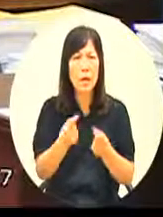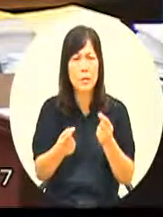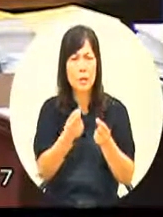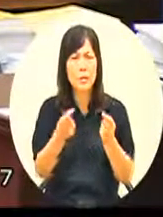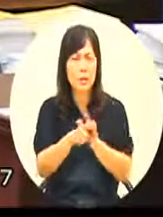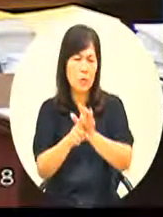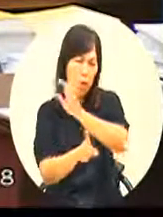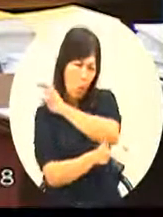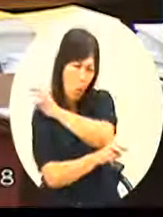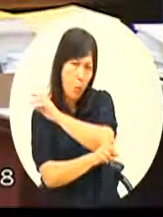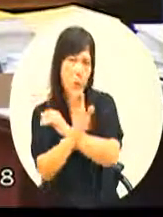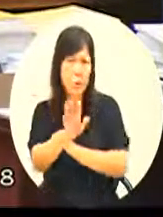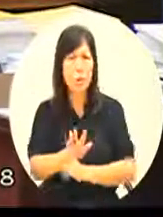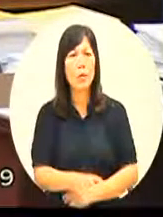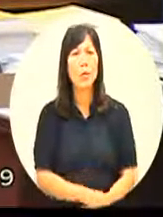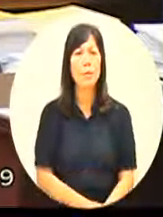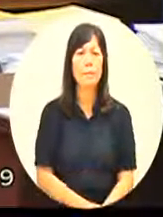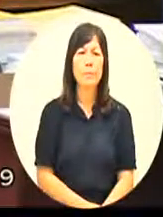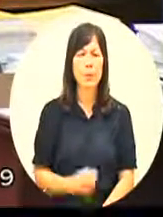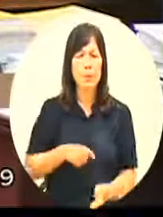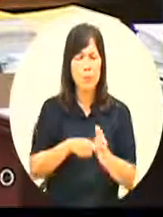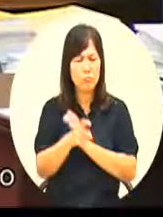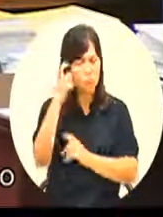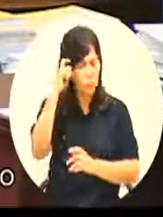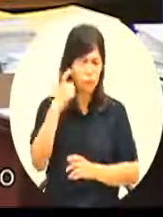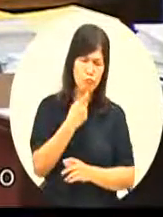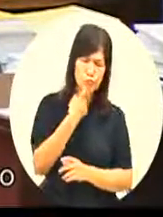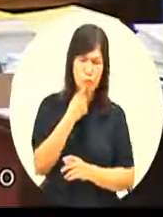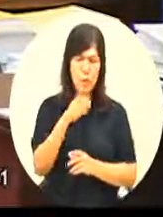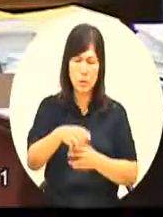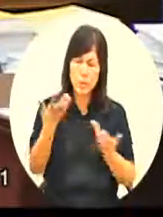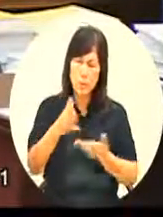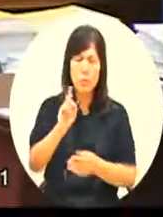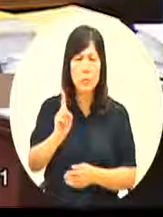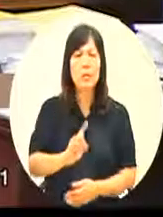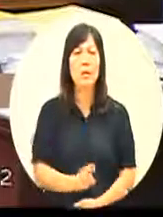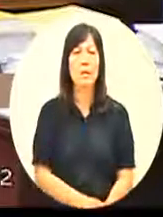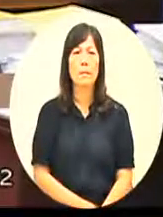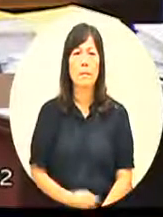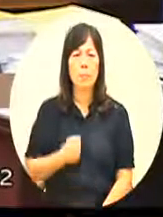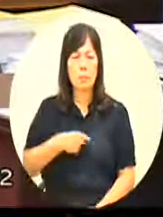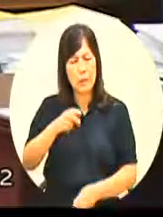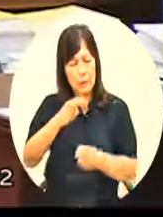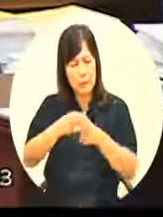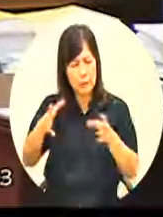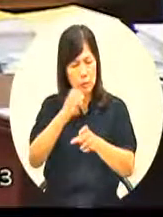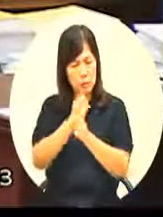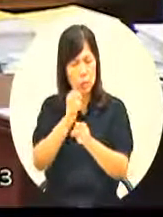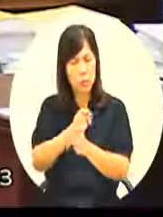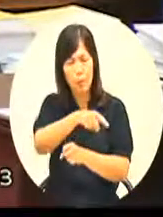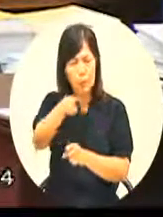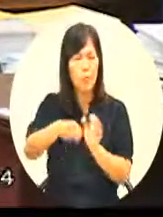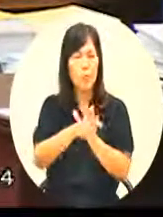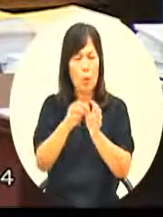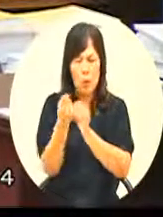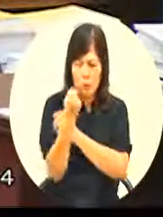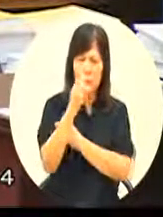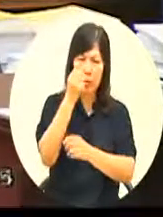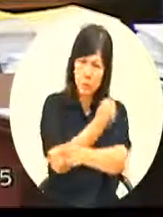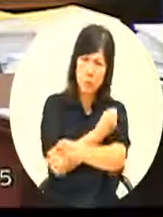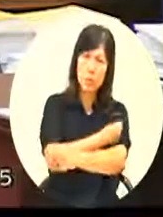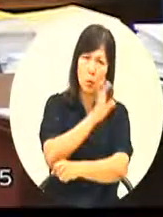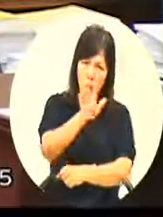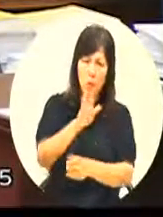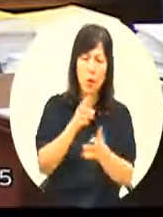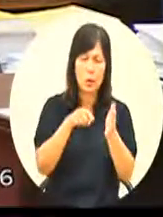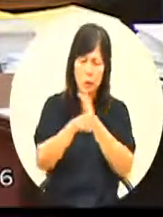面的状况，所以我一直很纳闷为什么会有这样的状况。因为我相信我们的同仁一直都很辛苦，也很努力，然后大家也很专